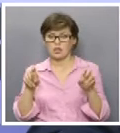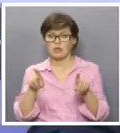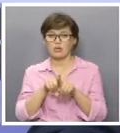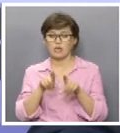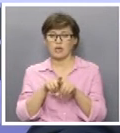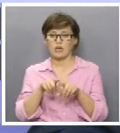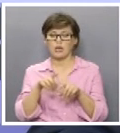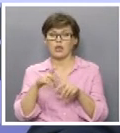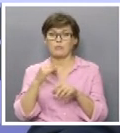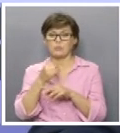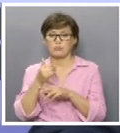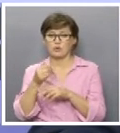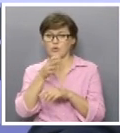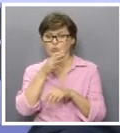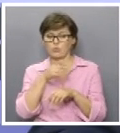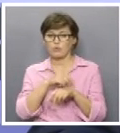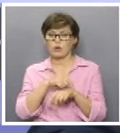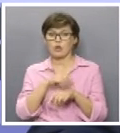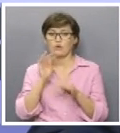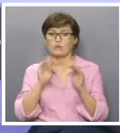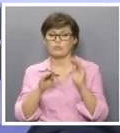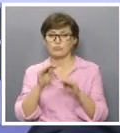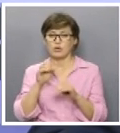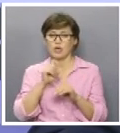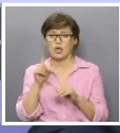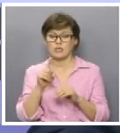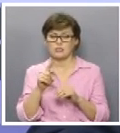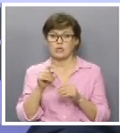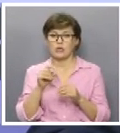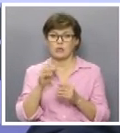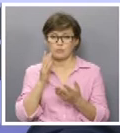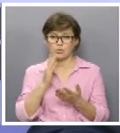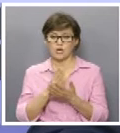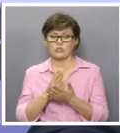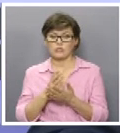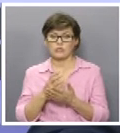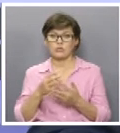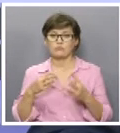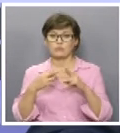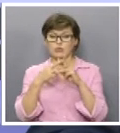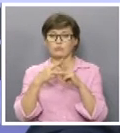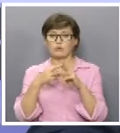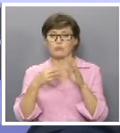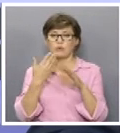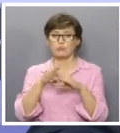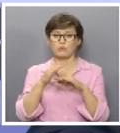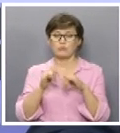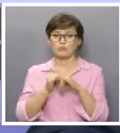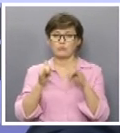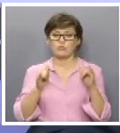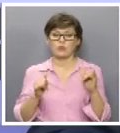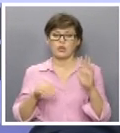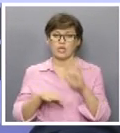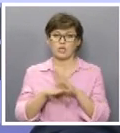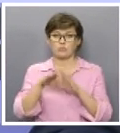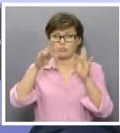жанармай бекеттерінде қазіргі таңда қосымша газ қондырғылары орнатылған. Яғни инфраструктура бірте-бірте дамып келеді.